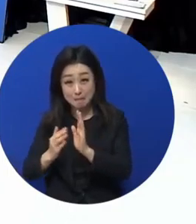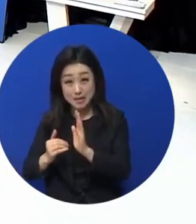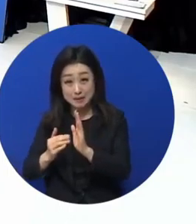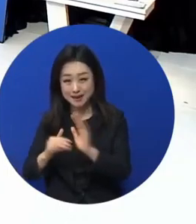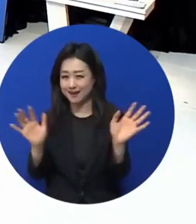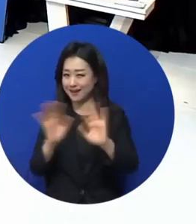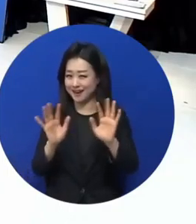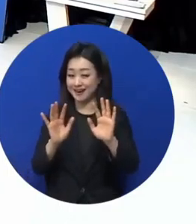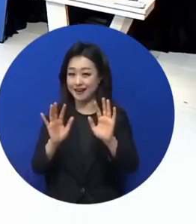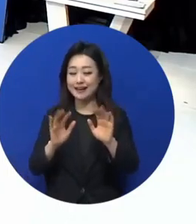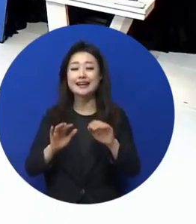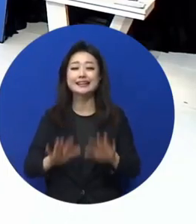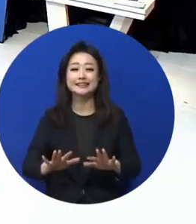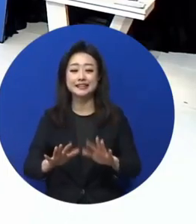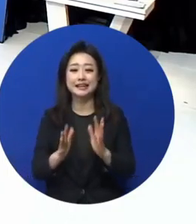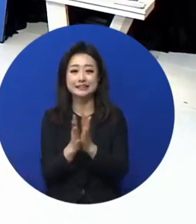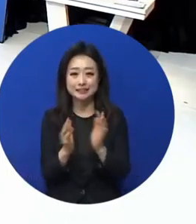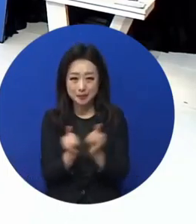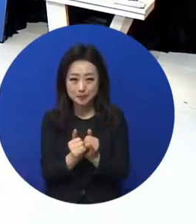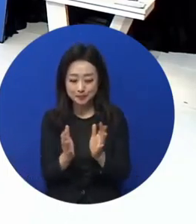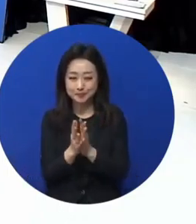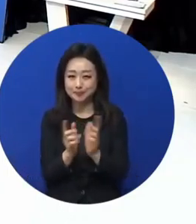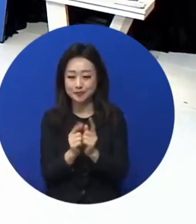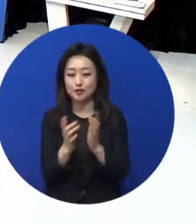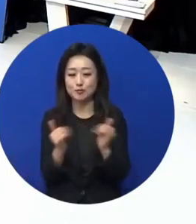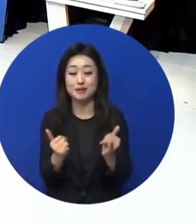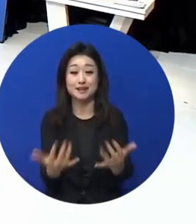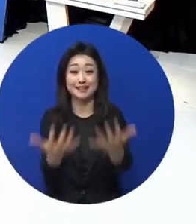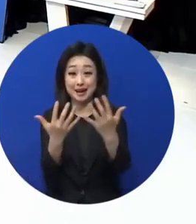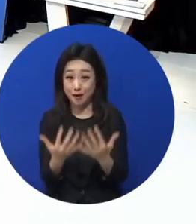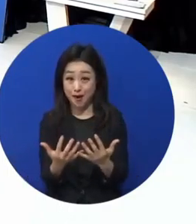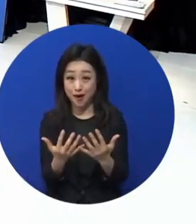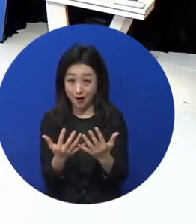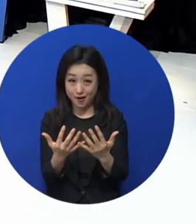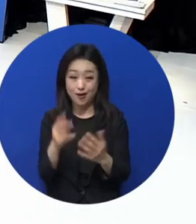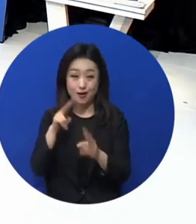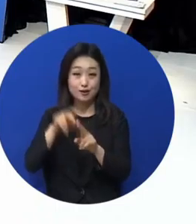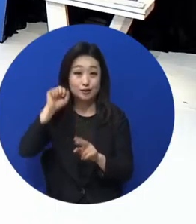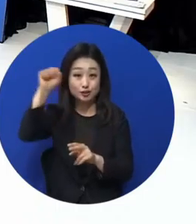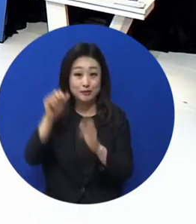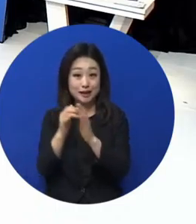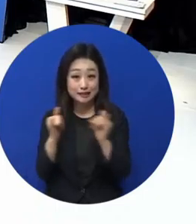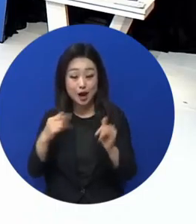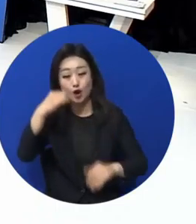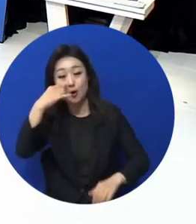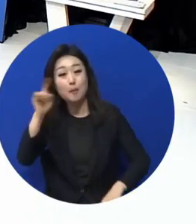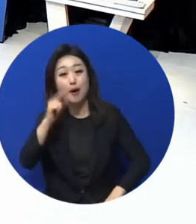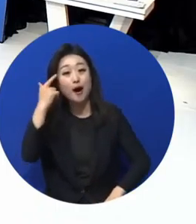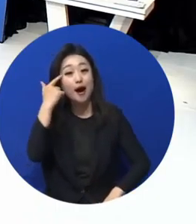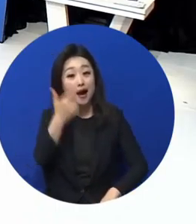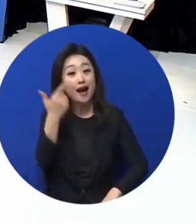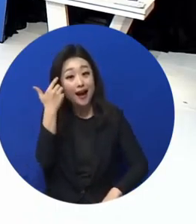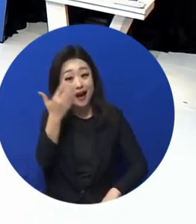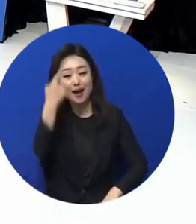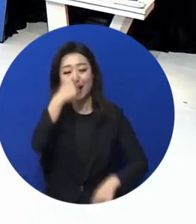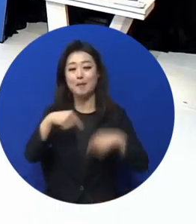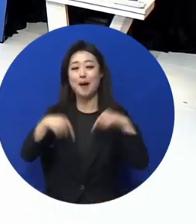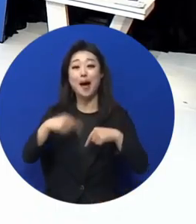방식을 벗어나서 국민이 직접 면접위원이 돼서 후보자에게 궁금한 점을 질문하는 방식을